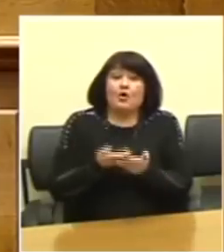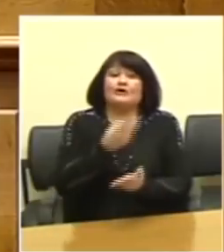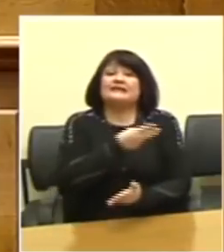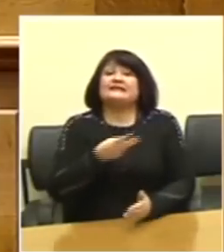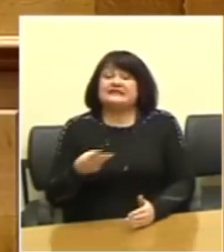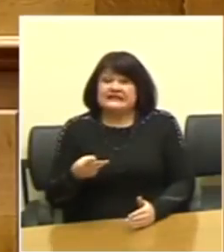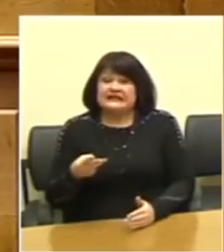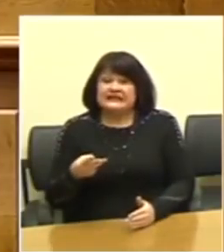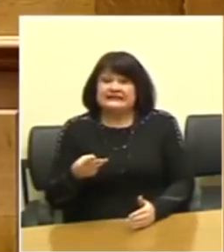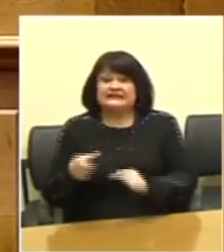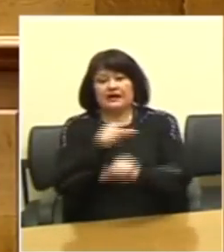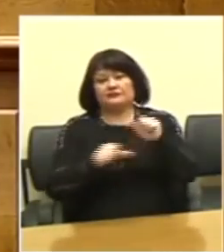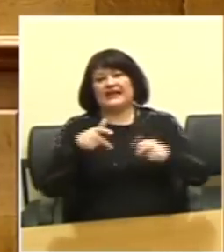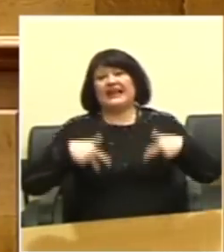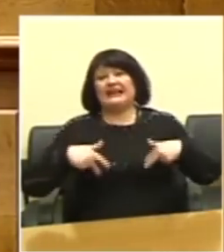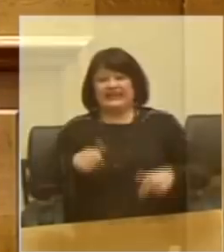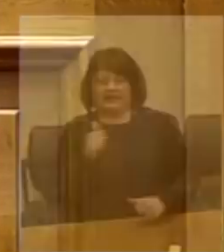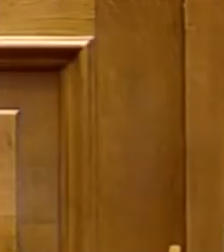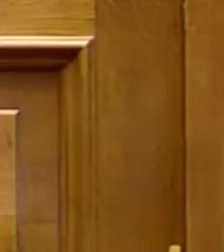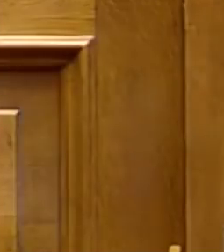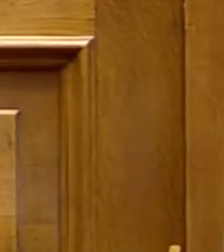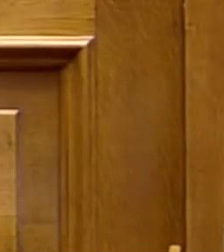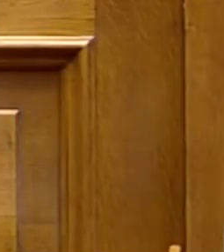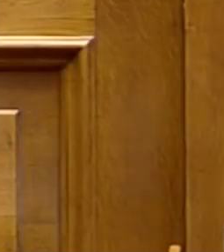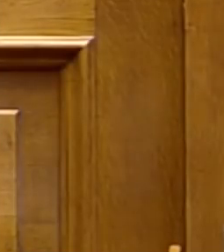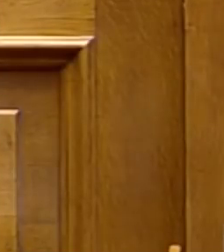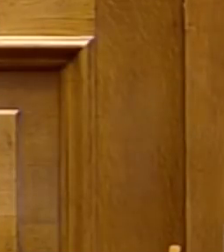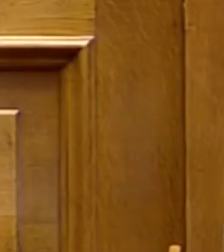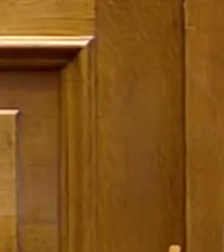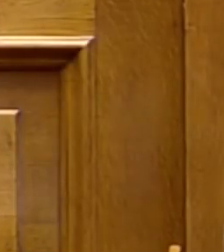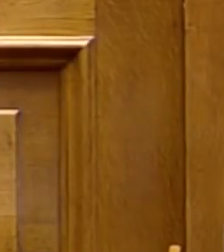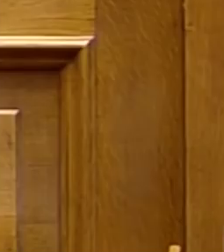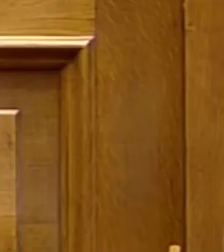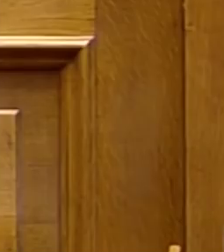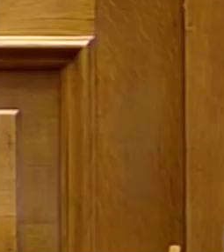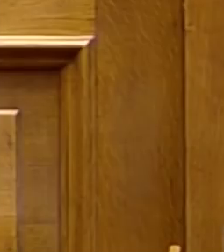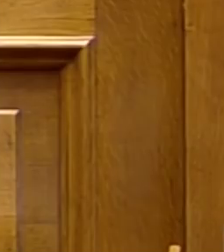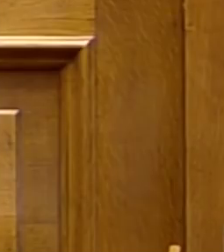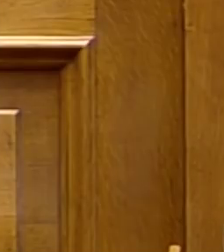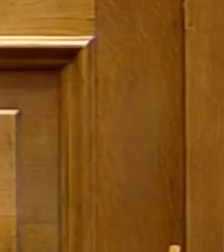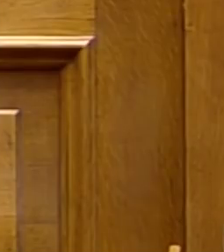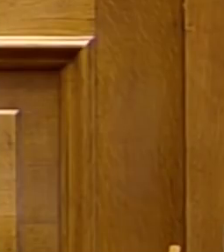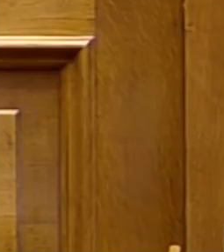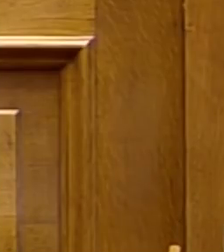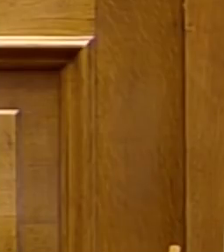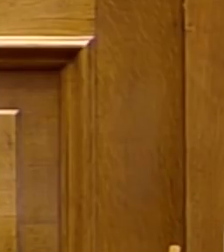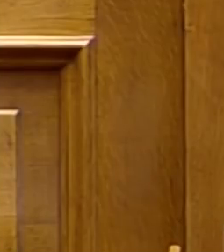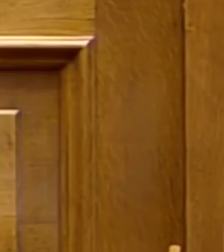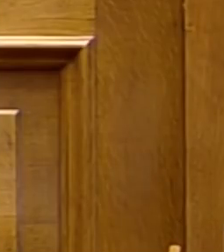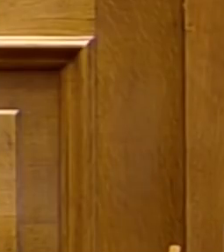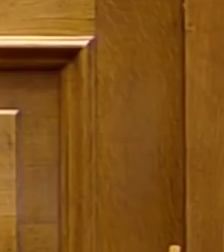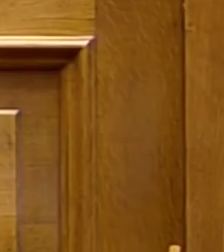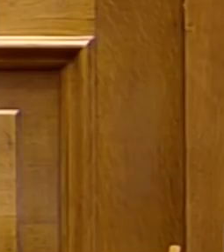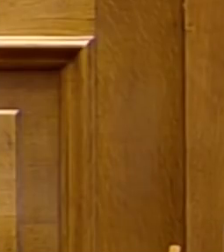ΣΥΡΙΖΑ για κρατική ιδιοκτησία στα δίκτυα διανομής νερού, ηλεκτρικής ενέργειας και ούτω καθεξής, ώστε